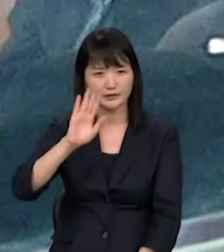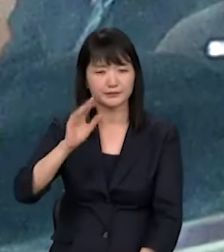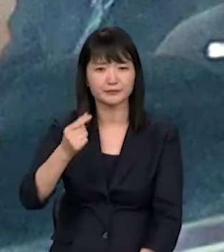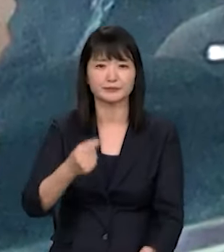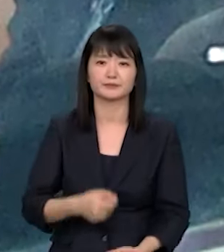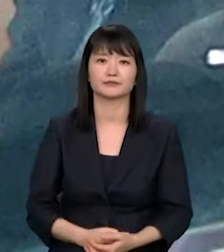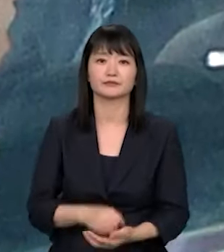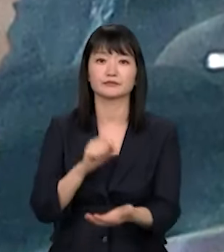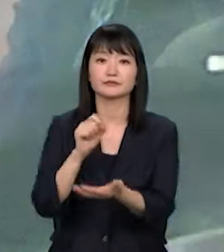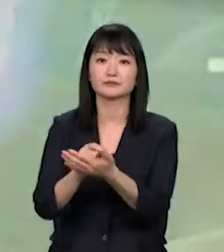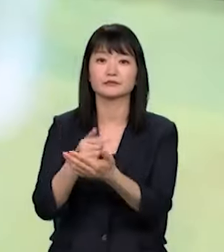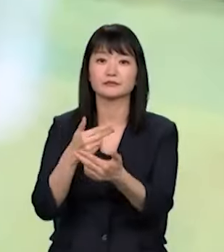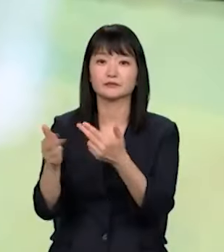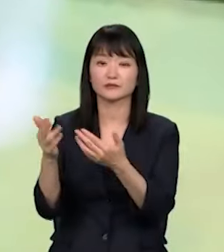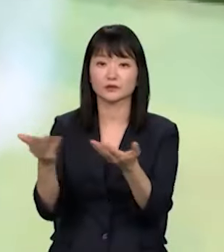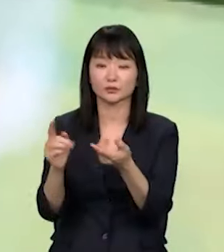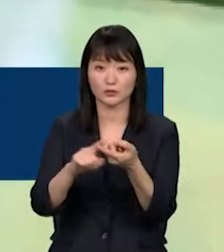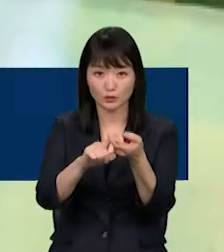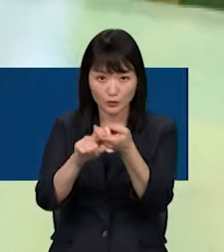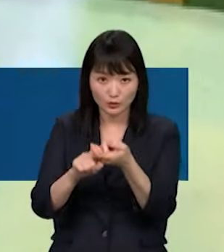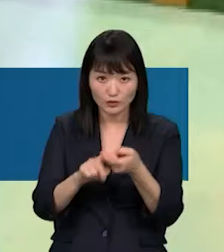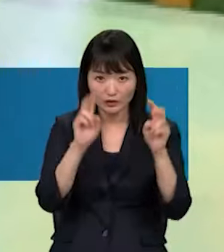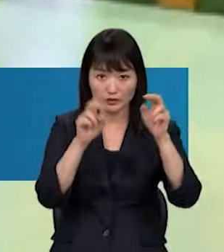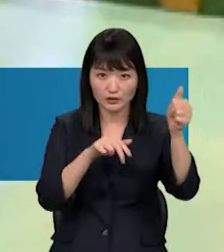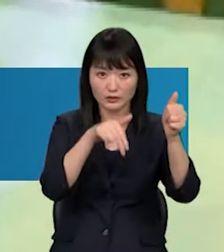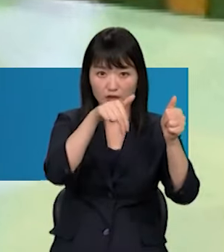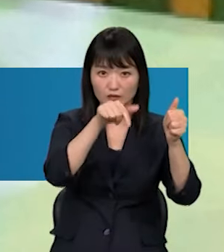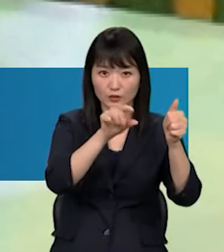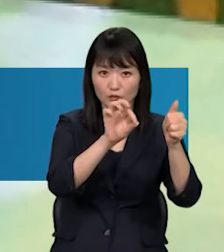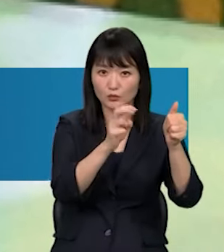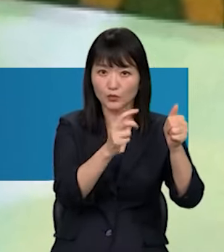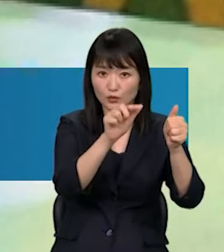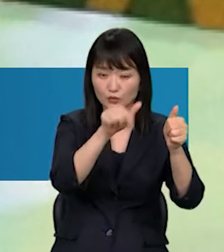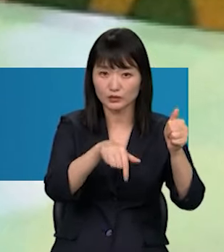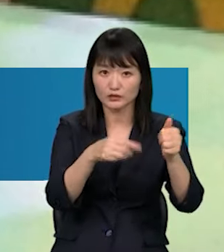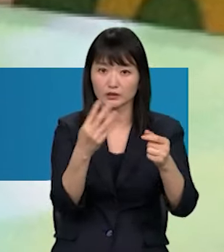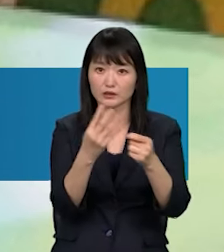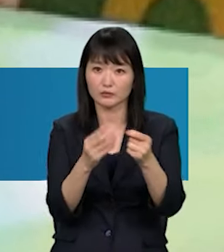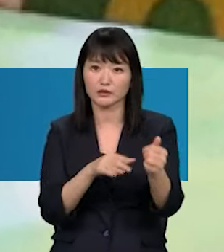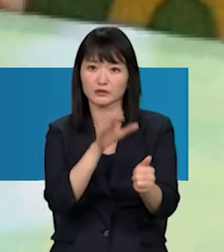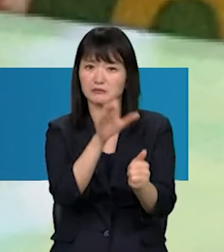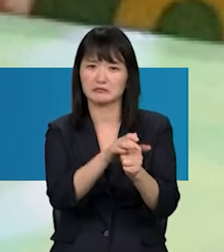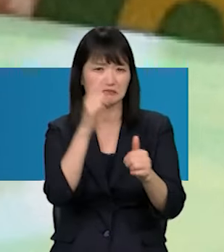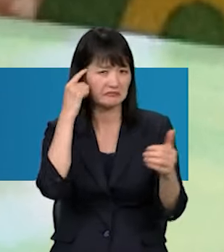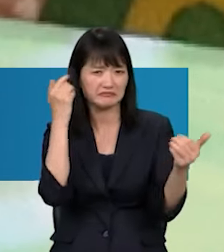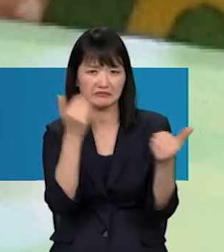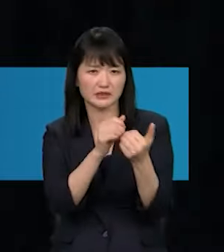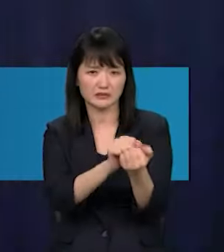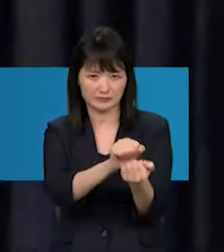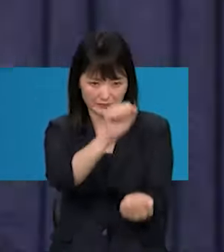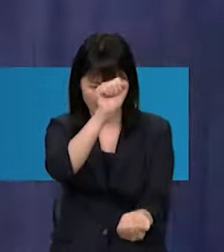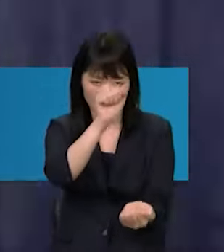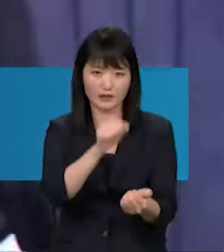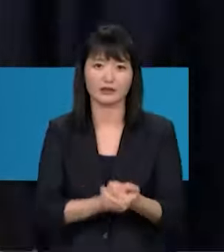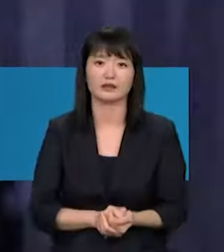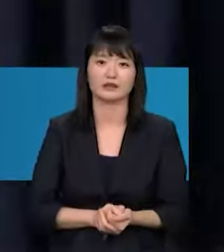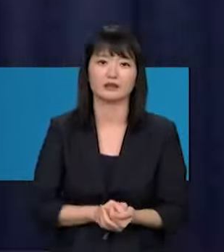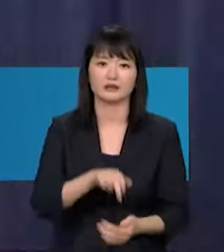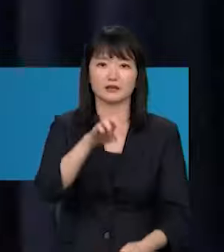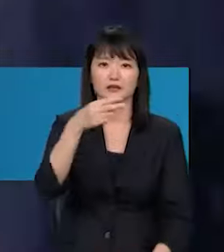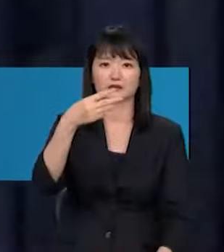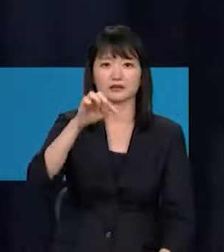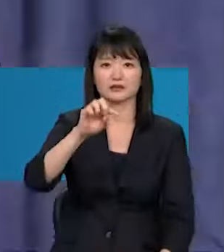같습니다. 축구협회 노조가 정몽규 축구협회장의 네 번째 연임을 반대한다는 성명을 냈습니다.